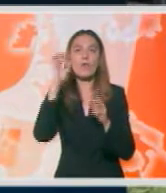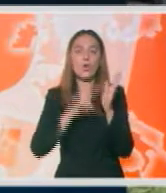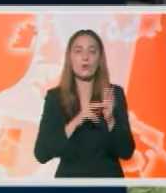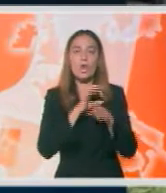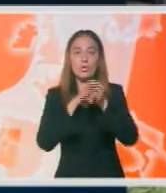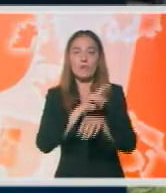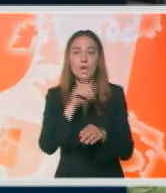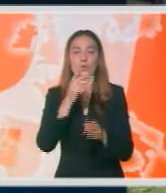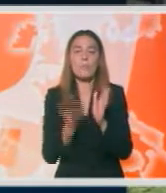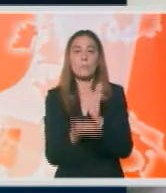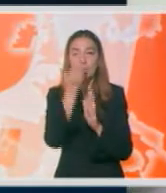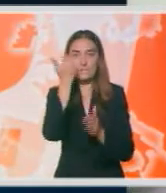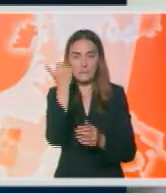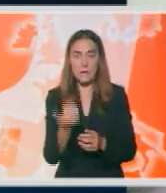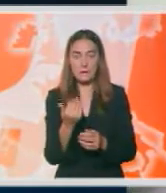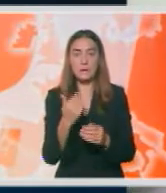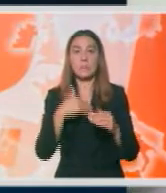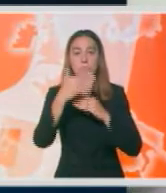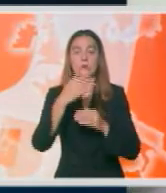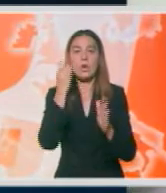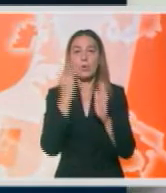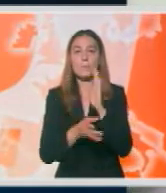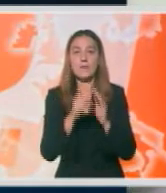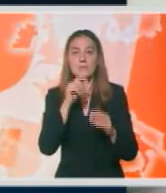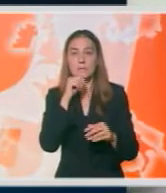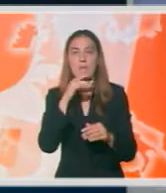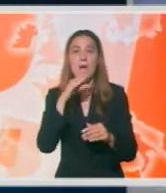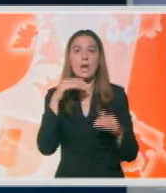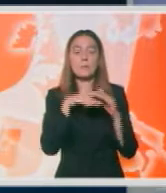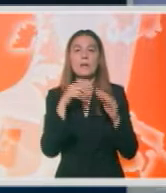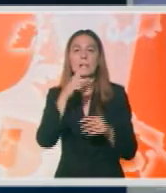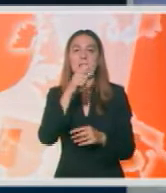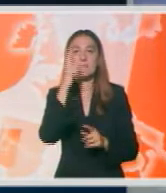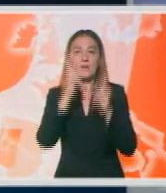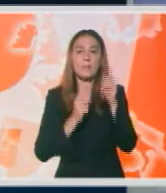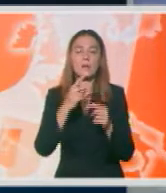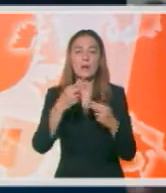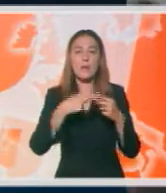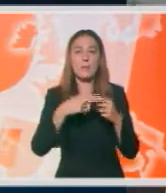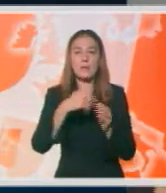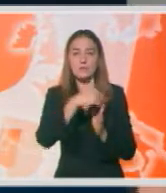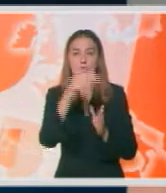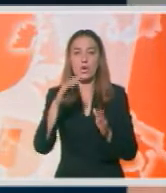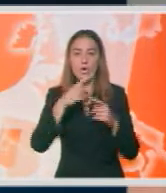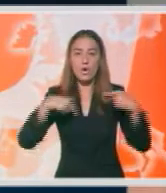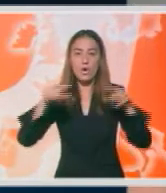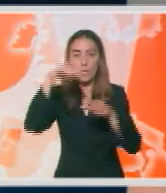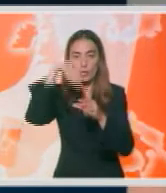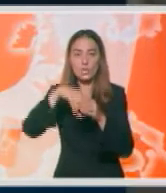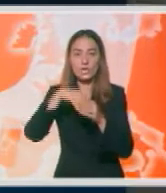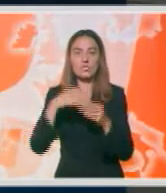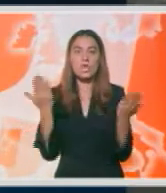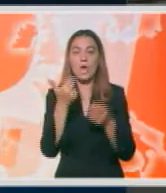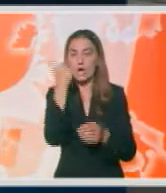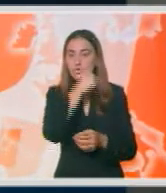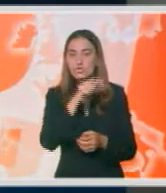dovela do porasta plata, doprinose ubrzavanju migracije fabrika iz kineskog priobalja u područja u unutrašnjosti kao